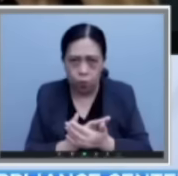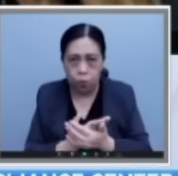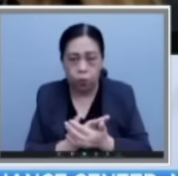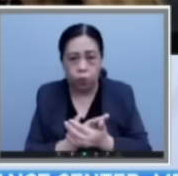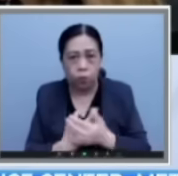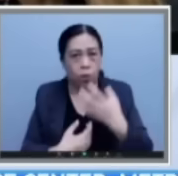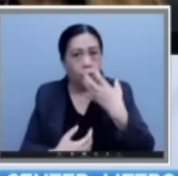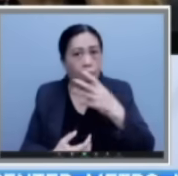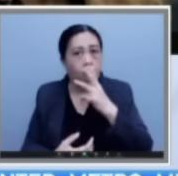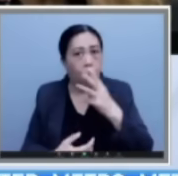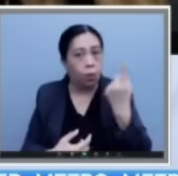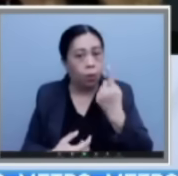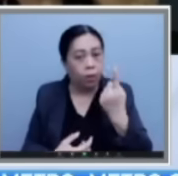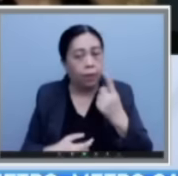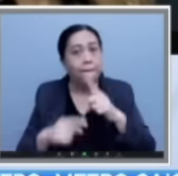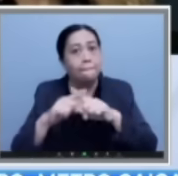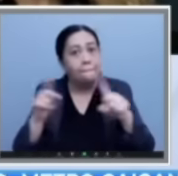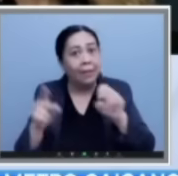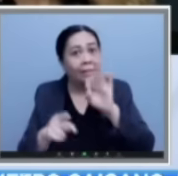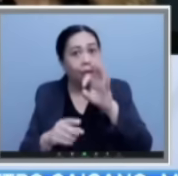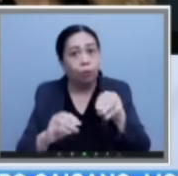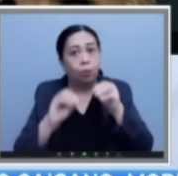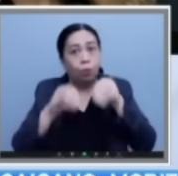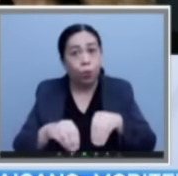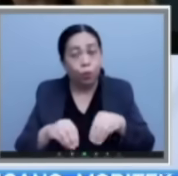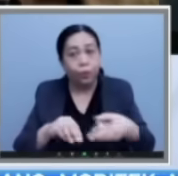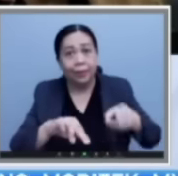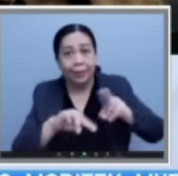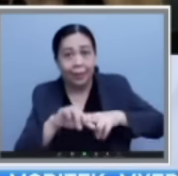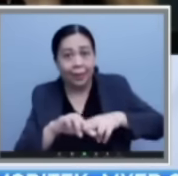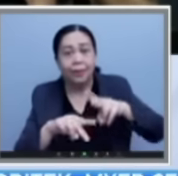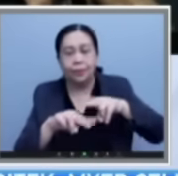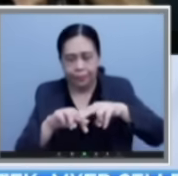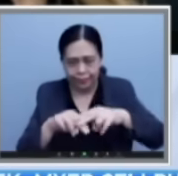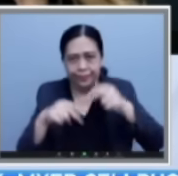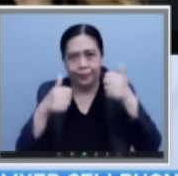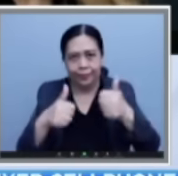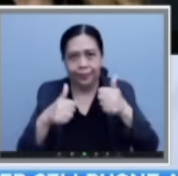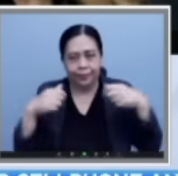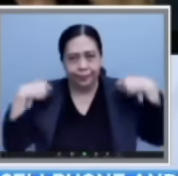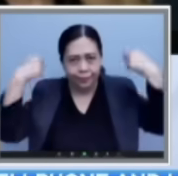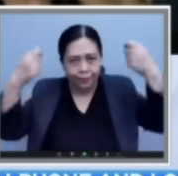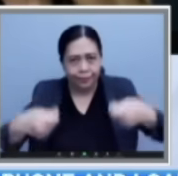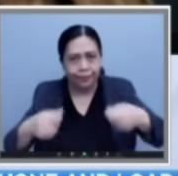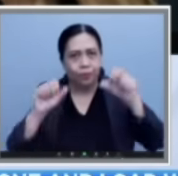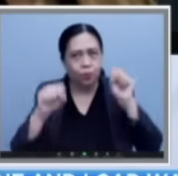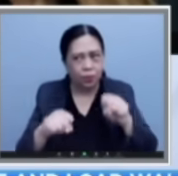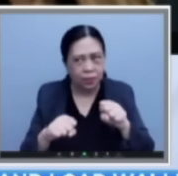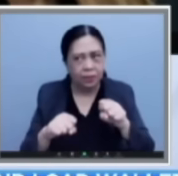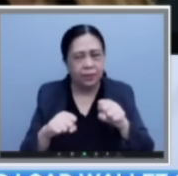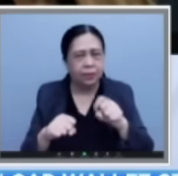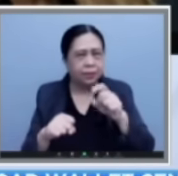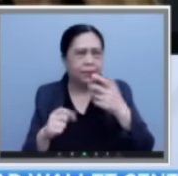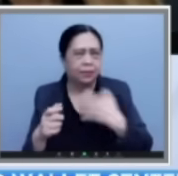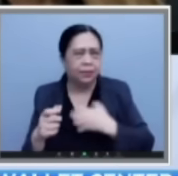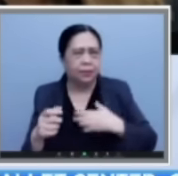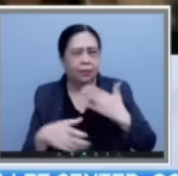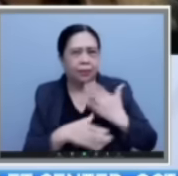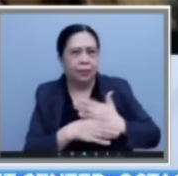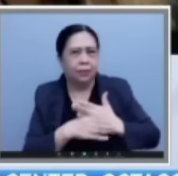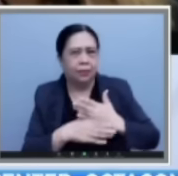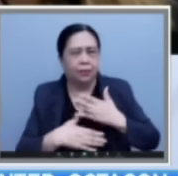ganon na gagawin ano Pero kung lalagyan mo ng ah Asin no Ah pwede pa ring mairita yung daanan ng